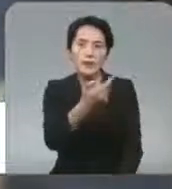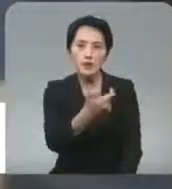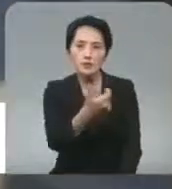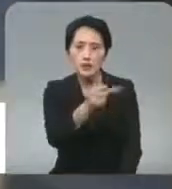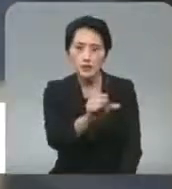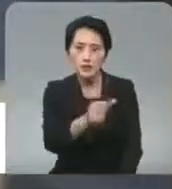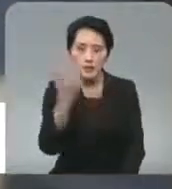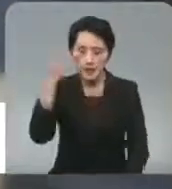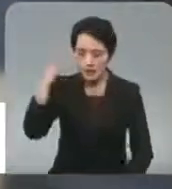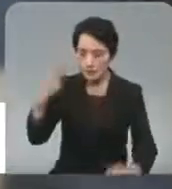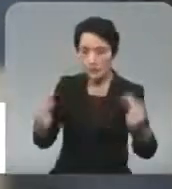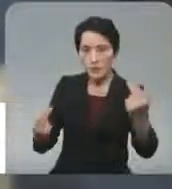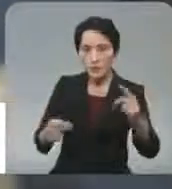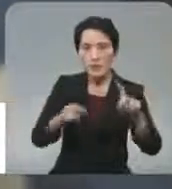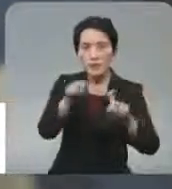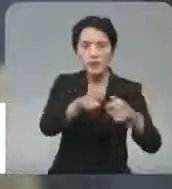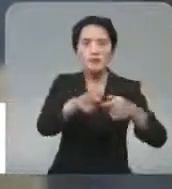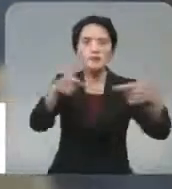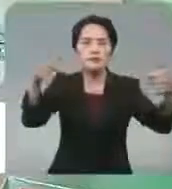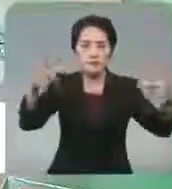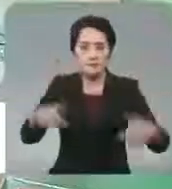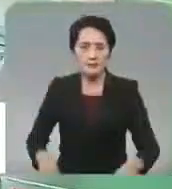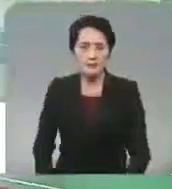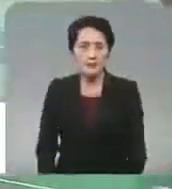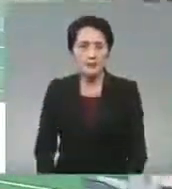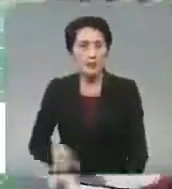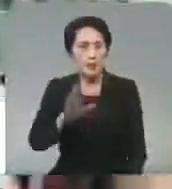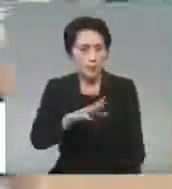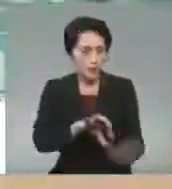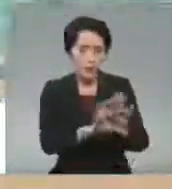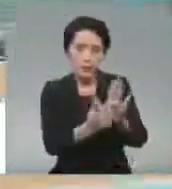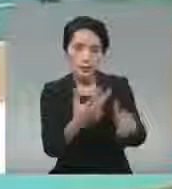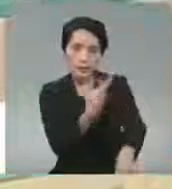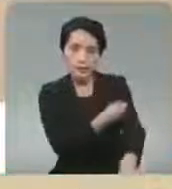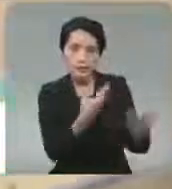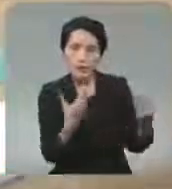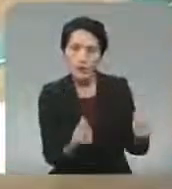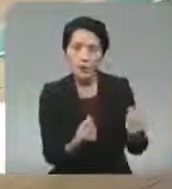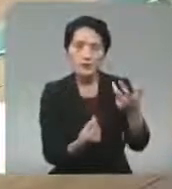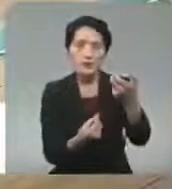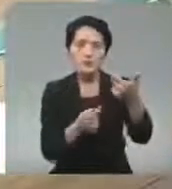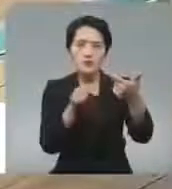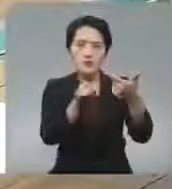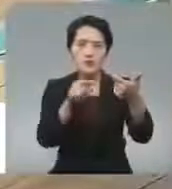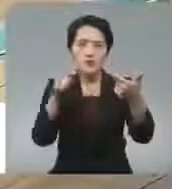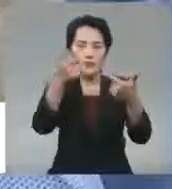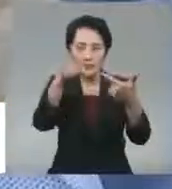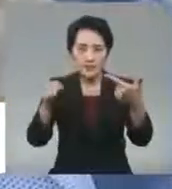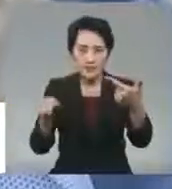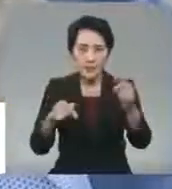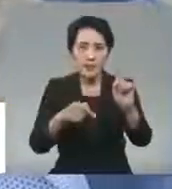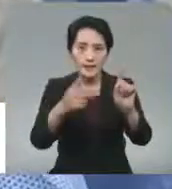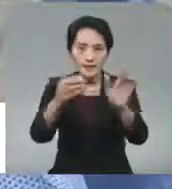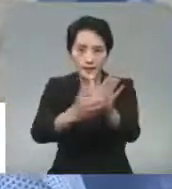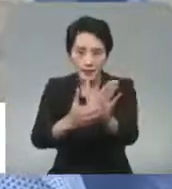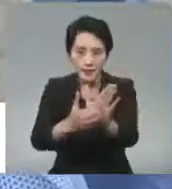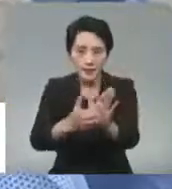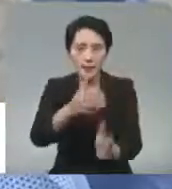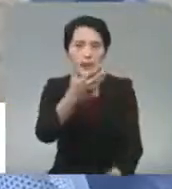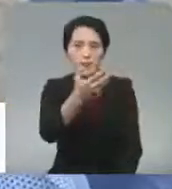bei 2133 damit wurde erstmals seit fünf wochen wieder die zweitausender schwelle